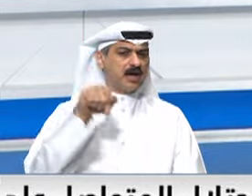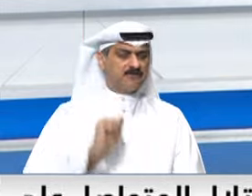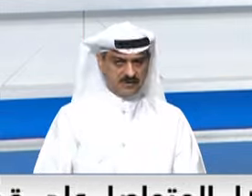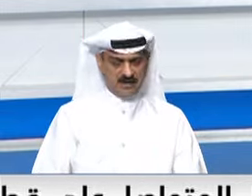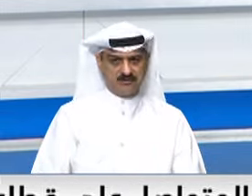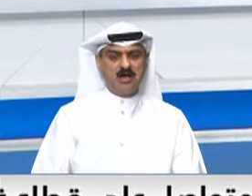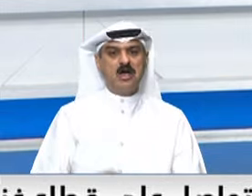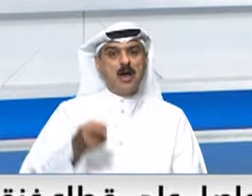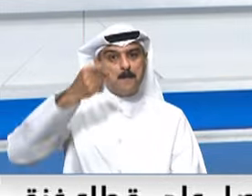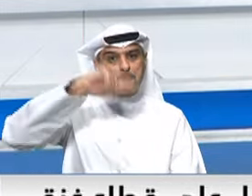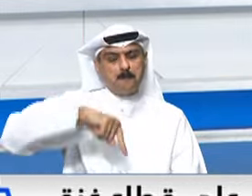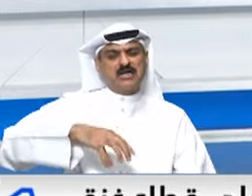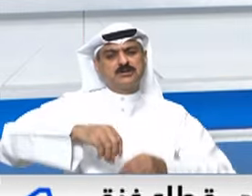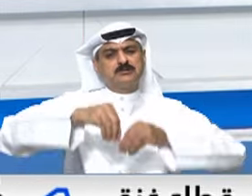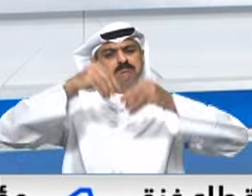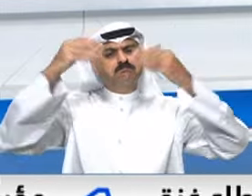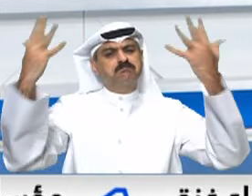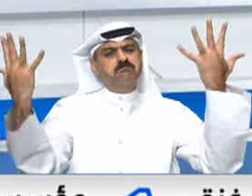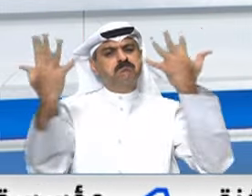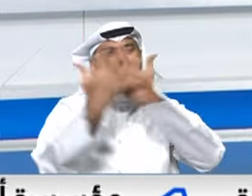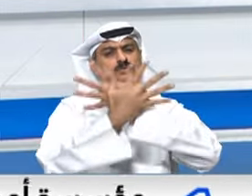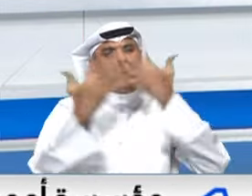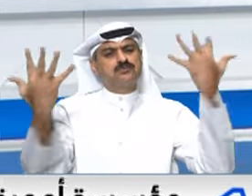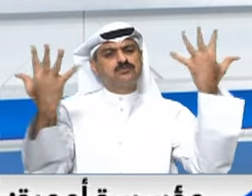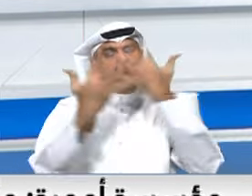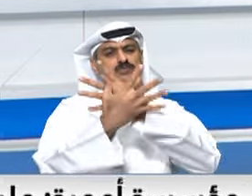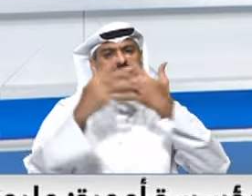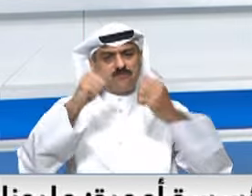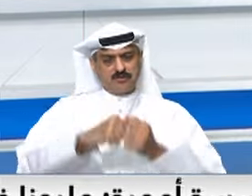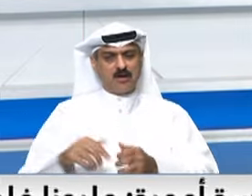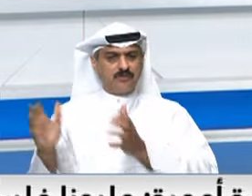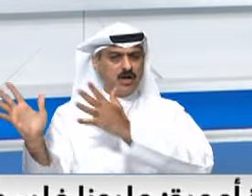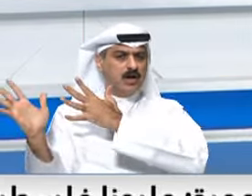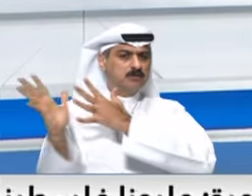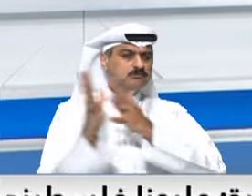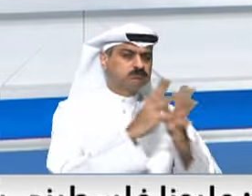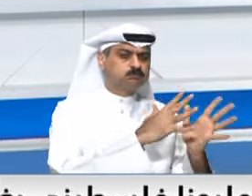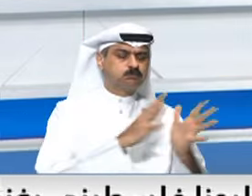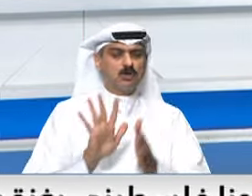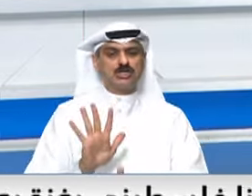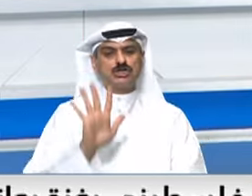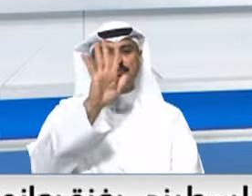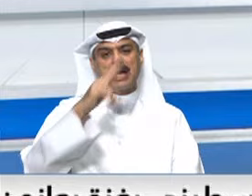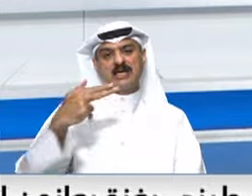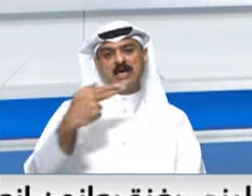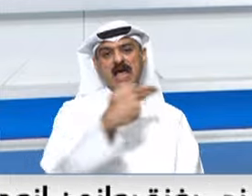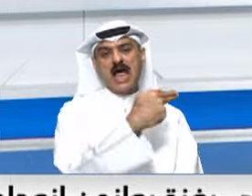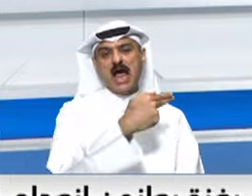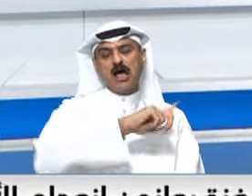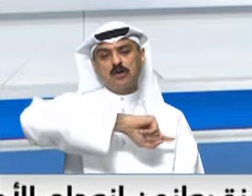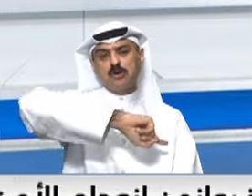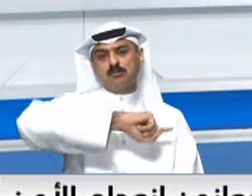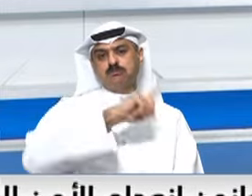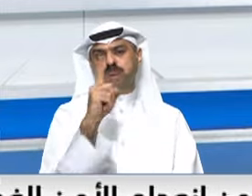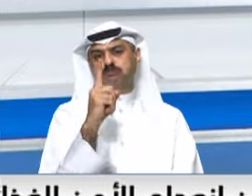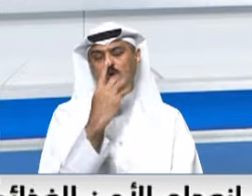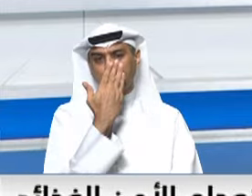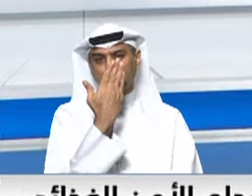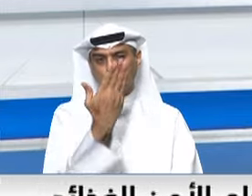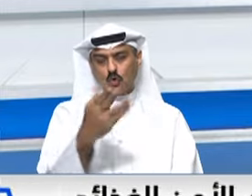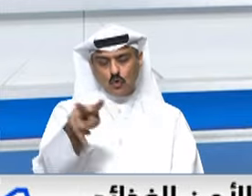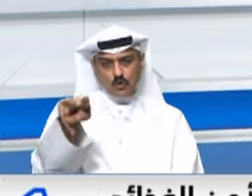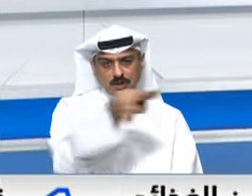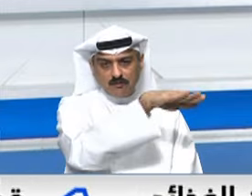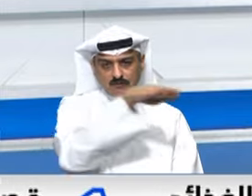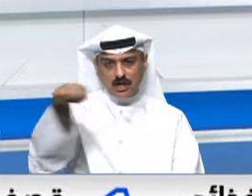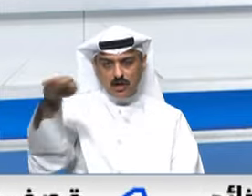مغبرة اليوم الغد ونلاحظ نشاط الرياح الشمالية الغربية وراح يستمر معنا على فترات حتى يوم الأحد. انخفاض الرؤية وارد. لذا